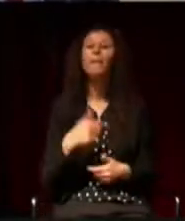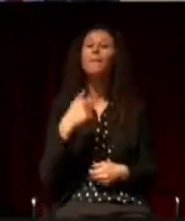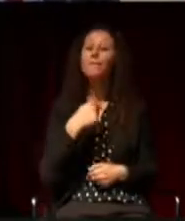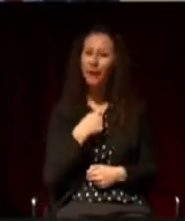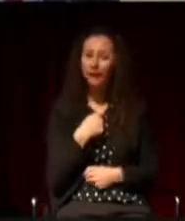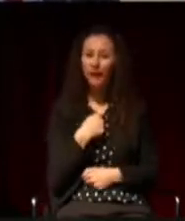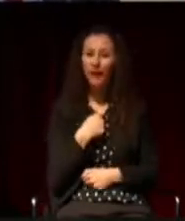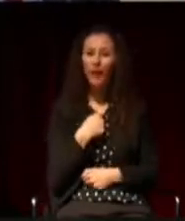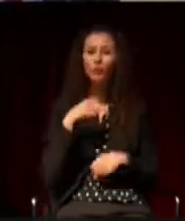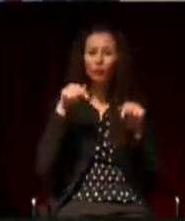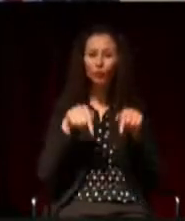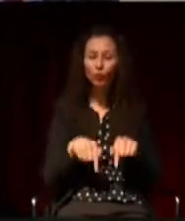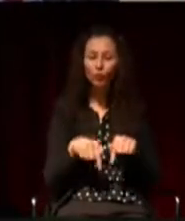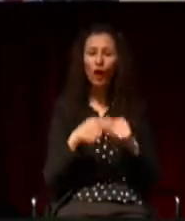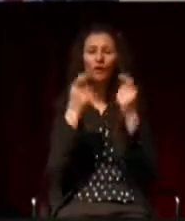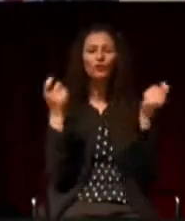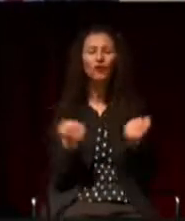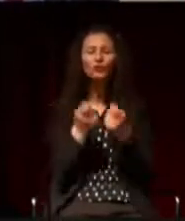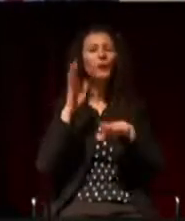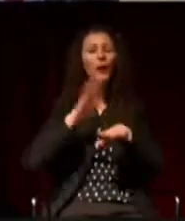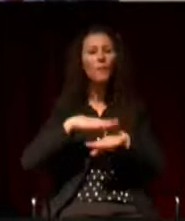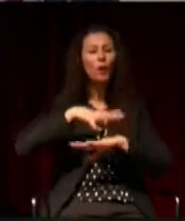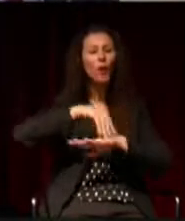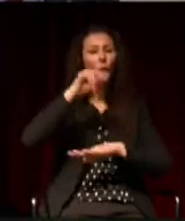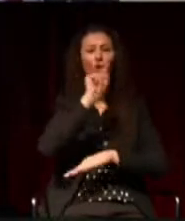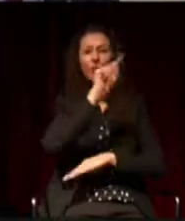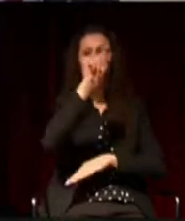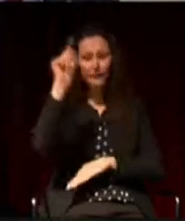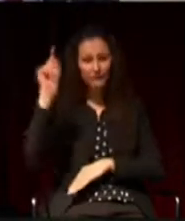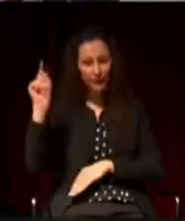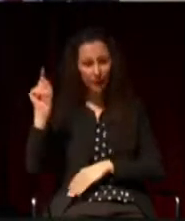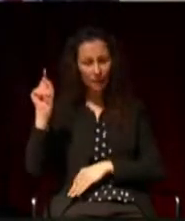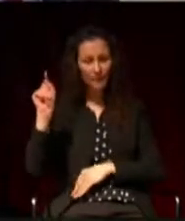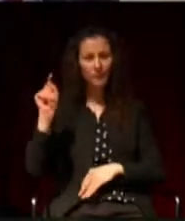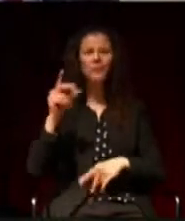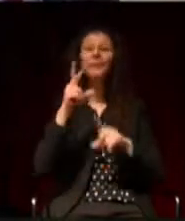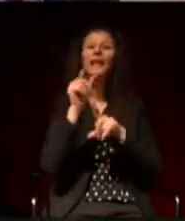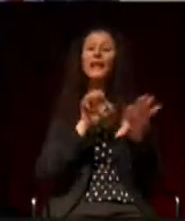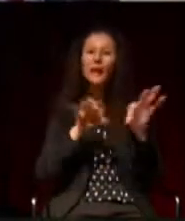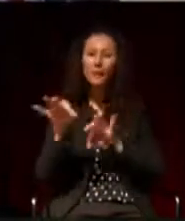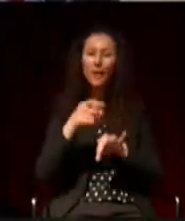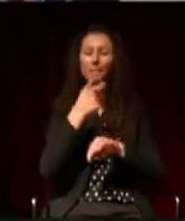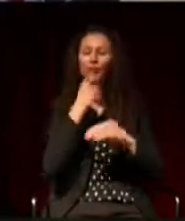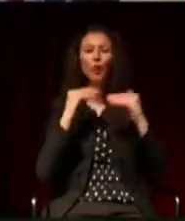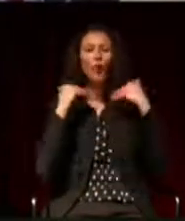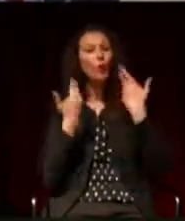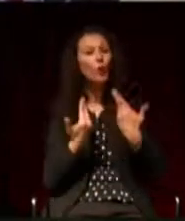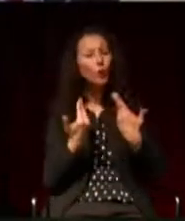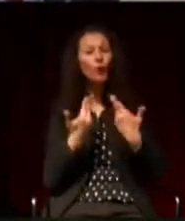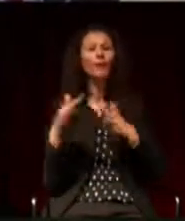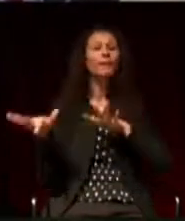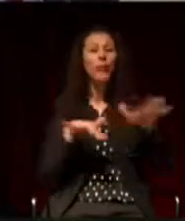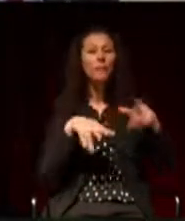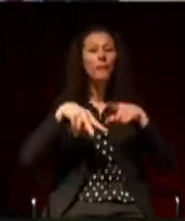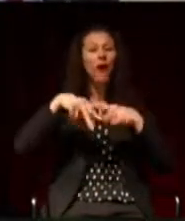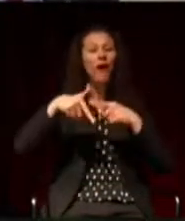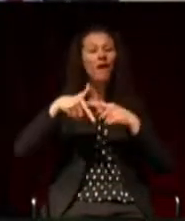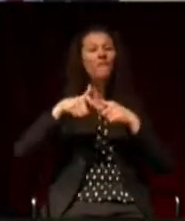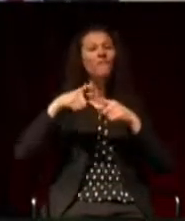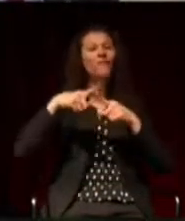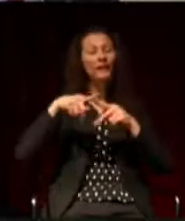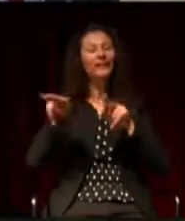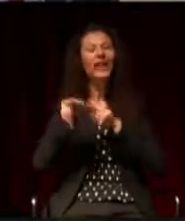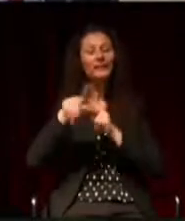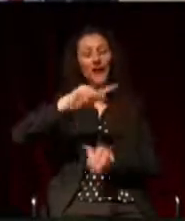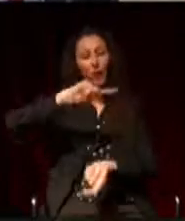Ben de burada çalışma yapan komisyonlarımıza, İmar Bayındırlık, Hukuk, Deprem, Afet,